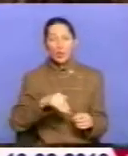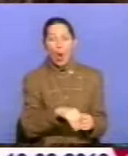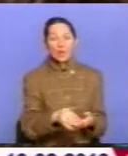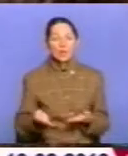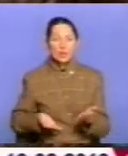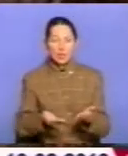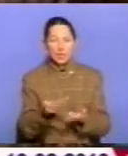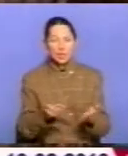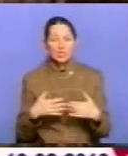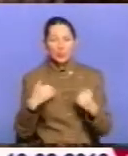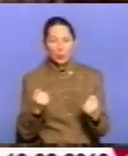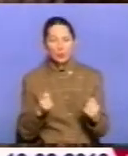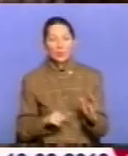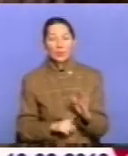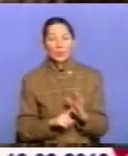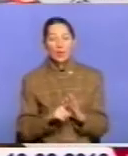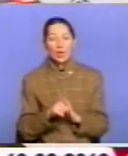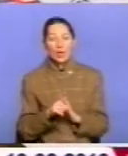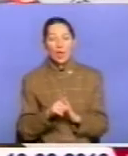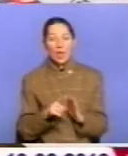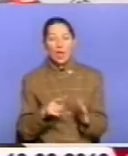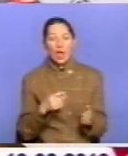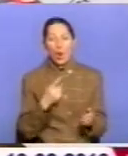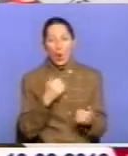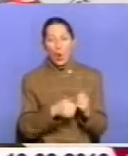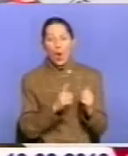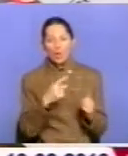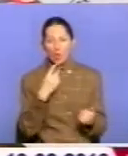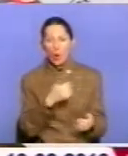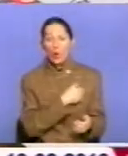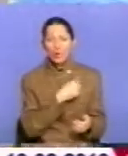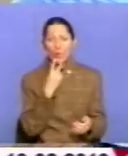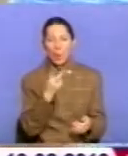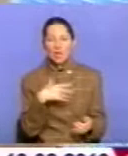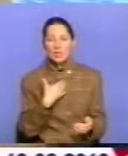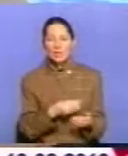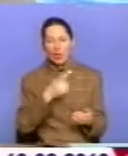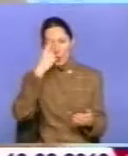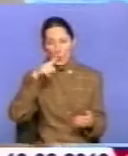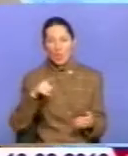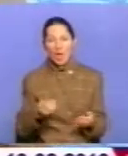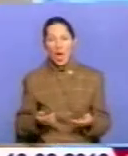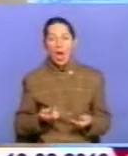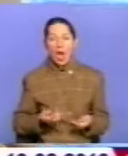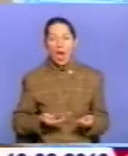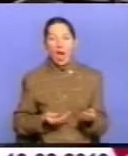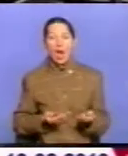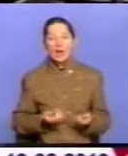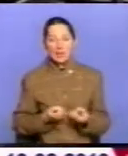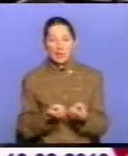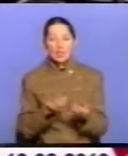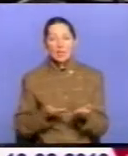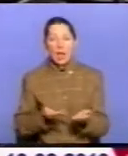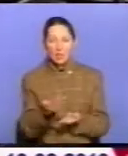зимову озеряну, де кожен охочий зможе показати своє уміння їздити на лижах. На дитячих майданчиках громадські організації